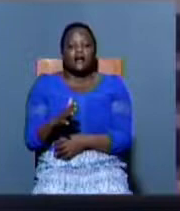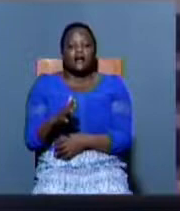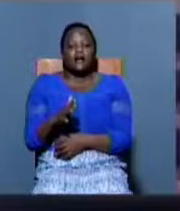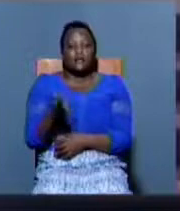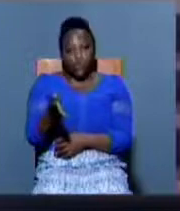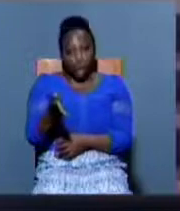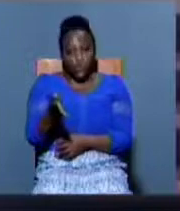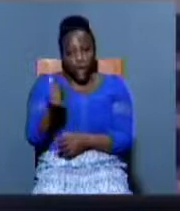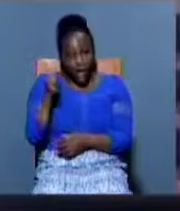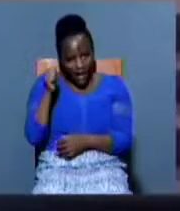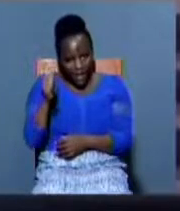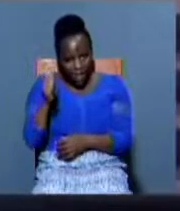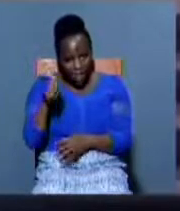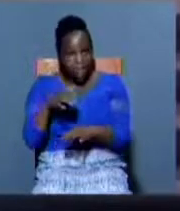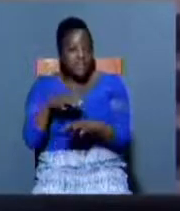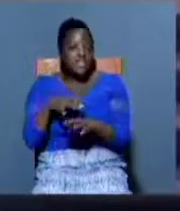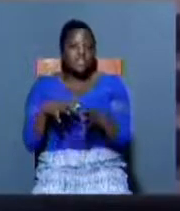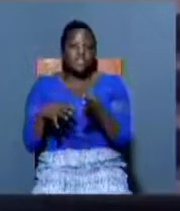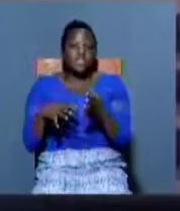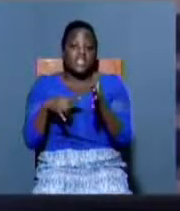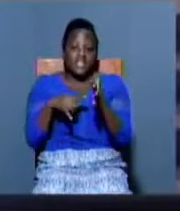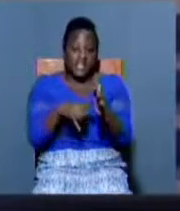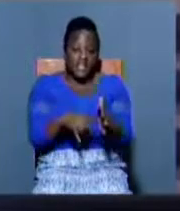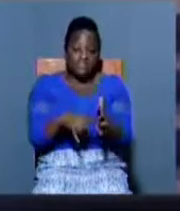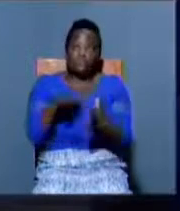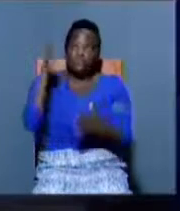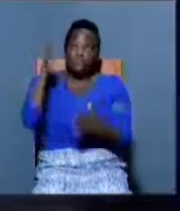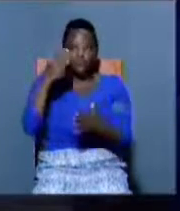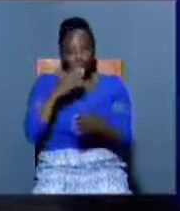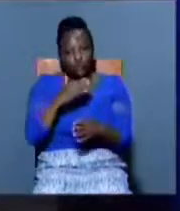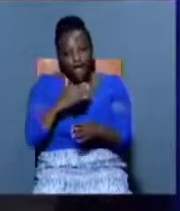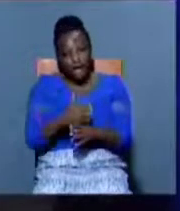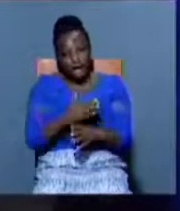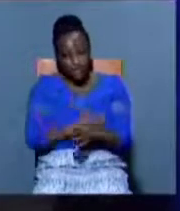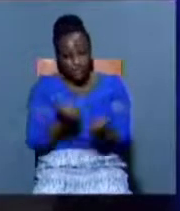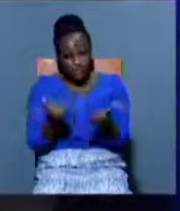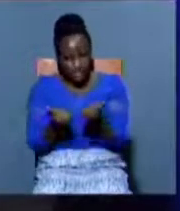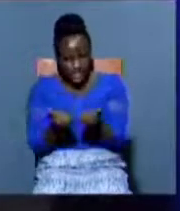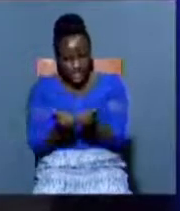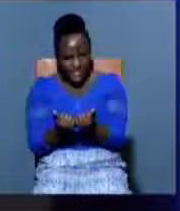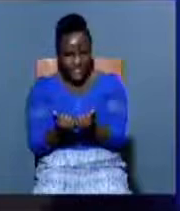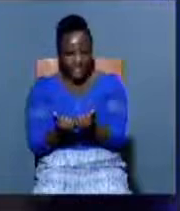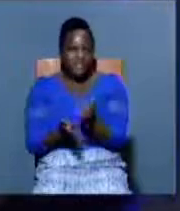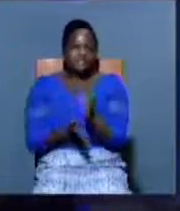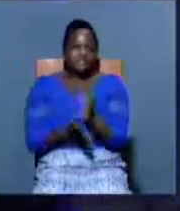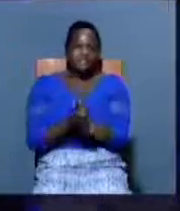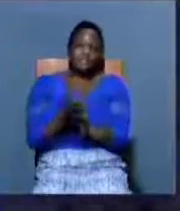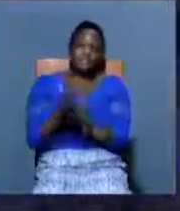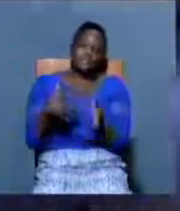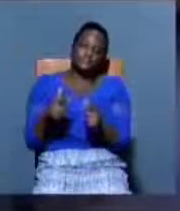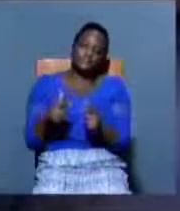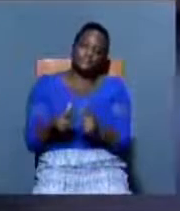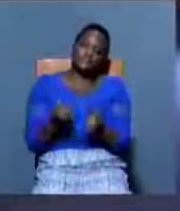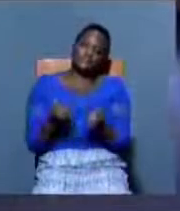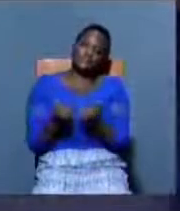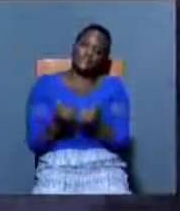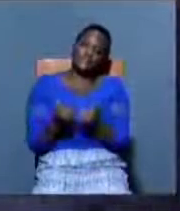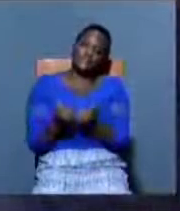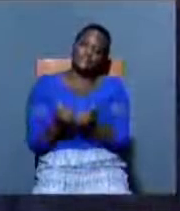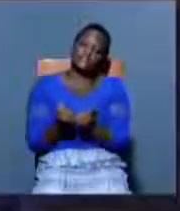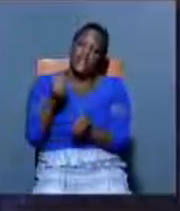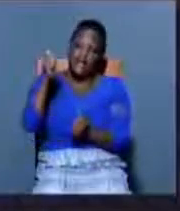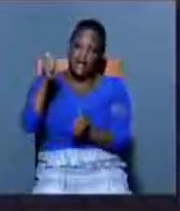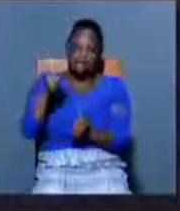Adamu ni kielelezo cha Mungu, kabla hajatengenezwa Adamu, cha kwanza ambacho Mungu alikifanya, alimtengenezea Adamu mazingira